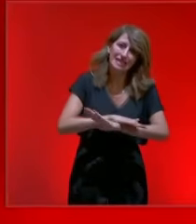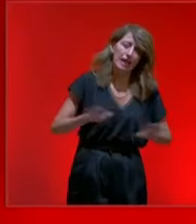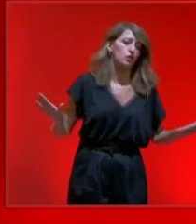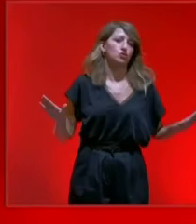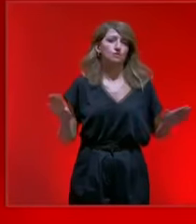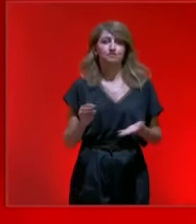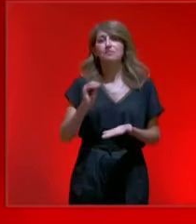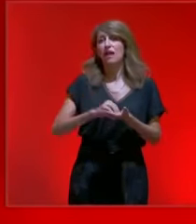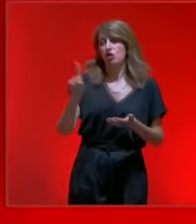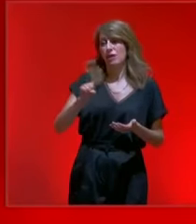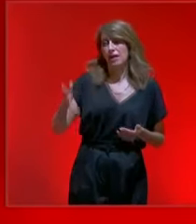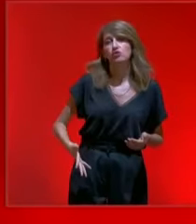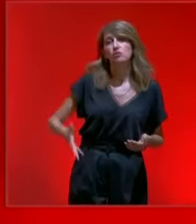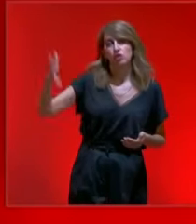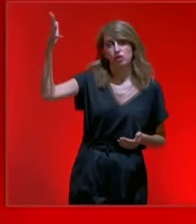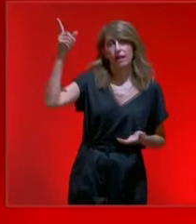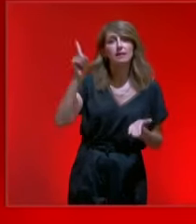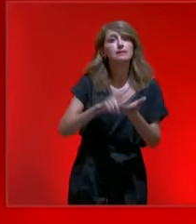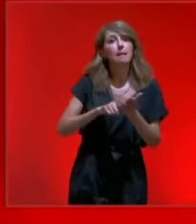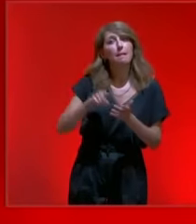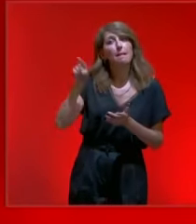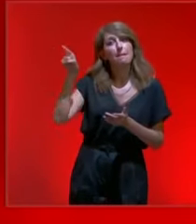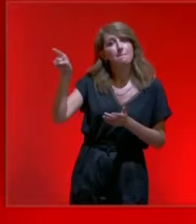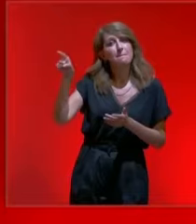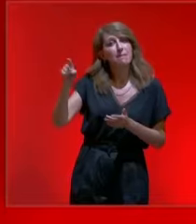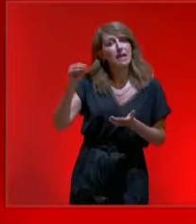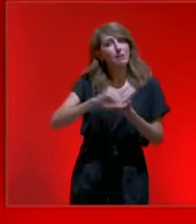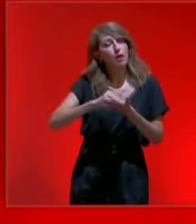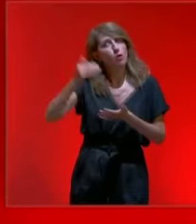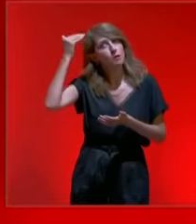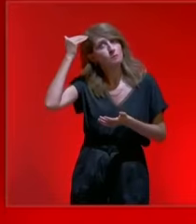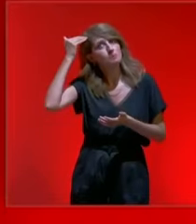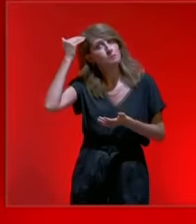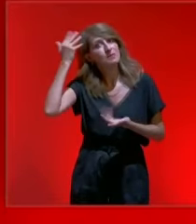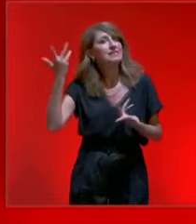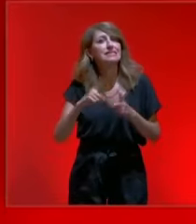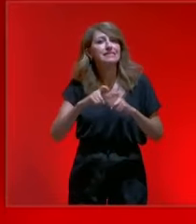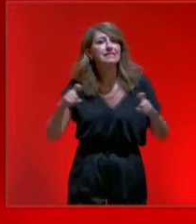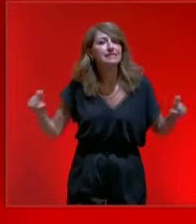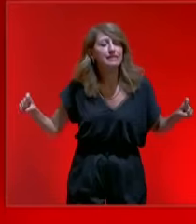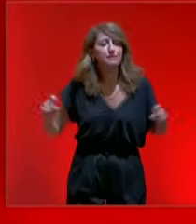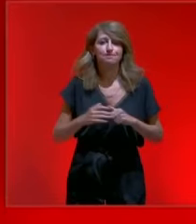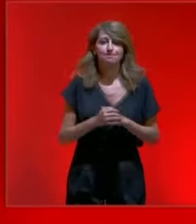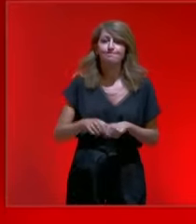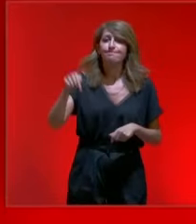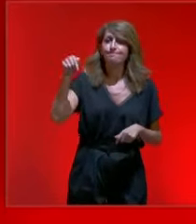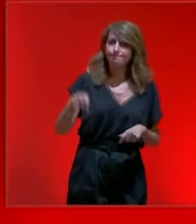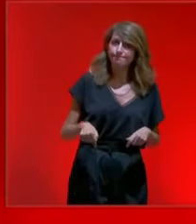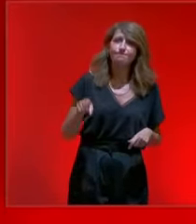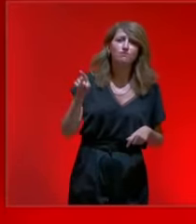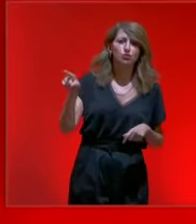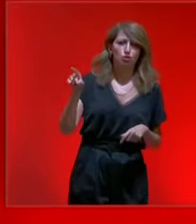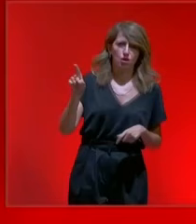αναμετρηθεί. Χαρακτηριστικό και συνθήκη η οποία δεν υπήρχε την προηγούμενη δεκαετία. Έχει κλείσει η δυνατότητά του